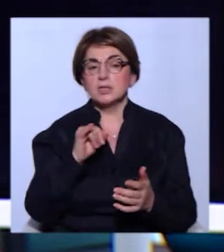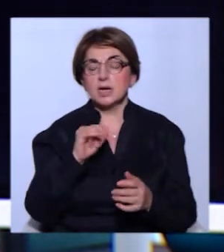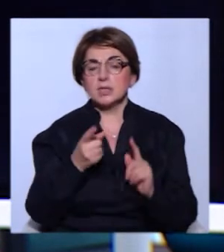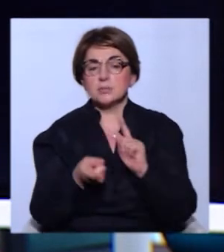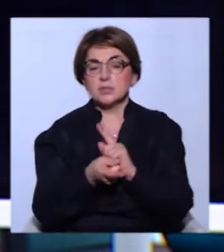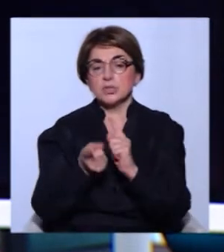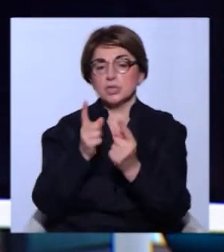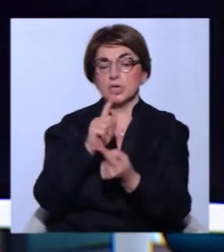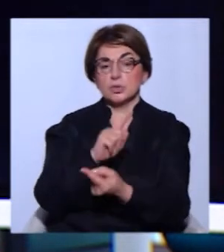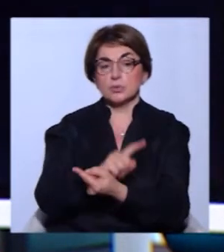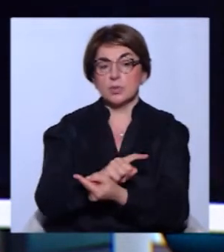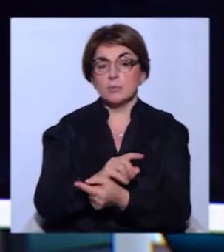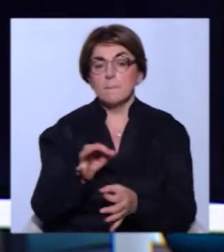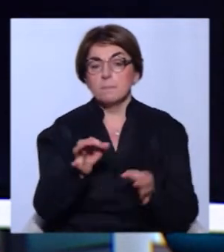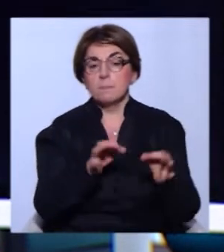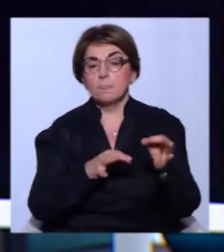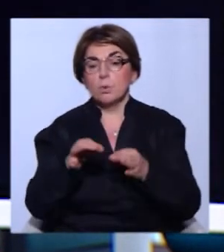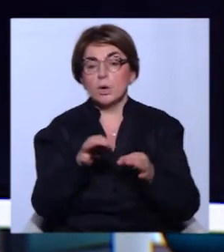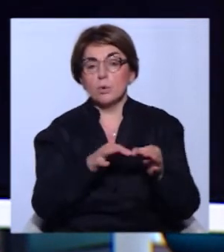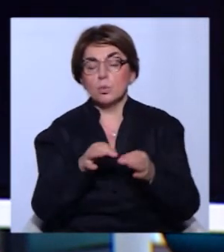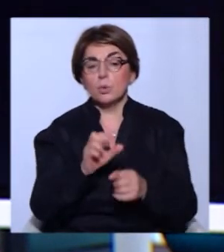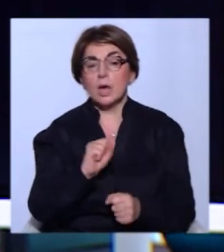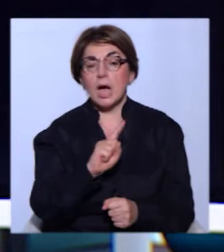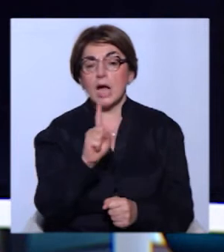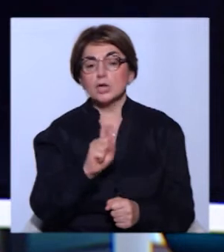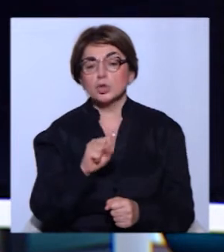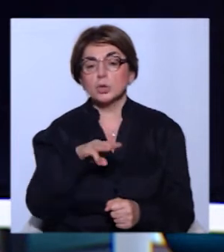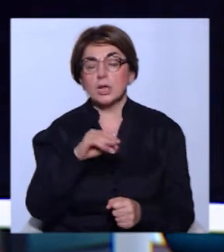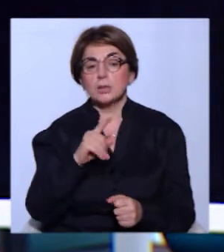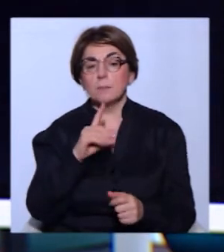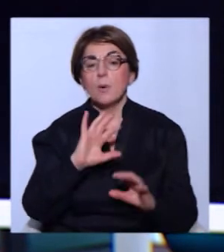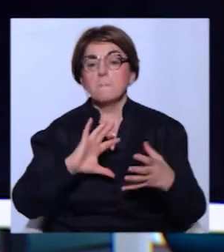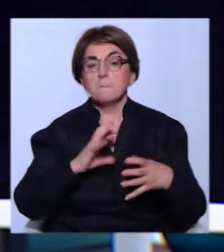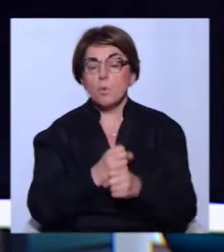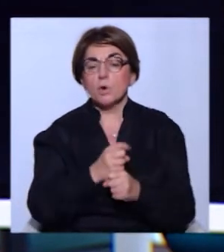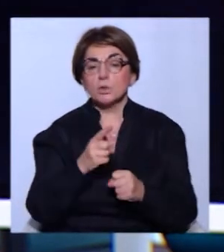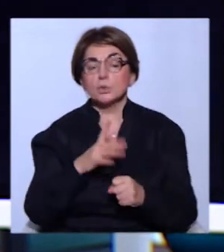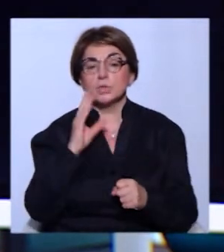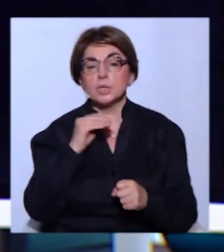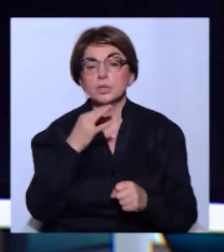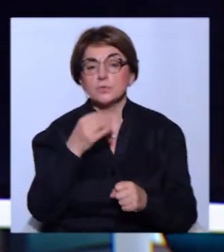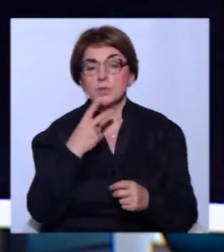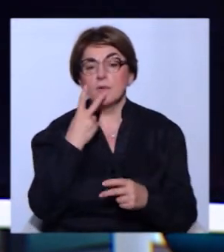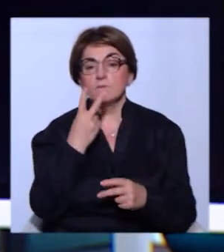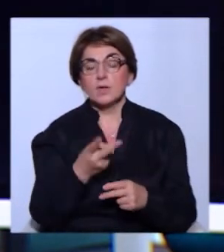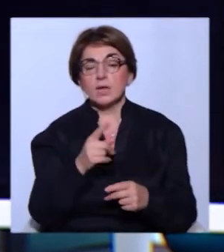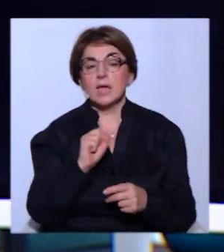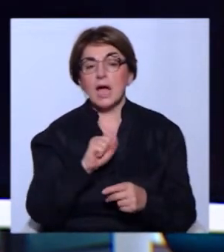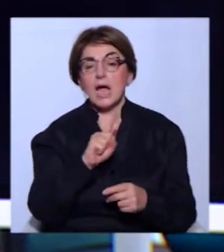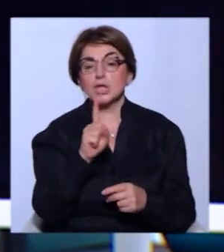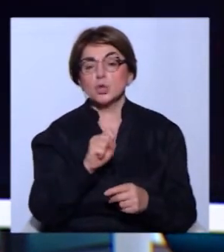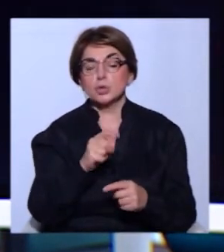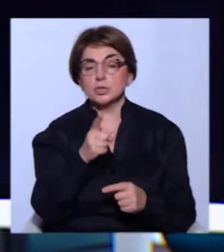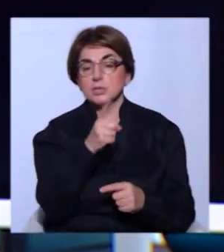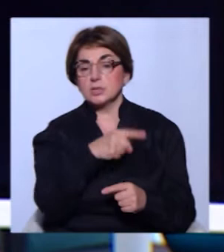უკვე გადააქცევენ მოლეკულურ აზოტად. მოკლედ, როდესაც ჩვენ განვიხილეთ ეს აზოტის